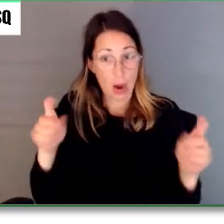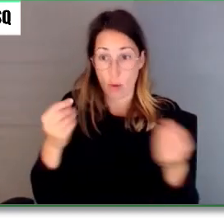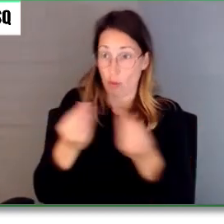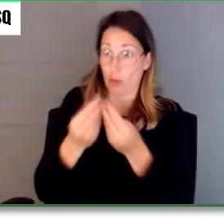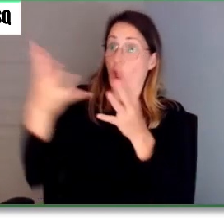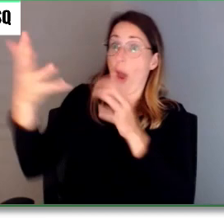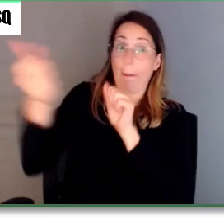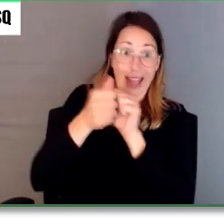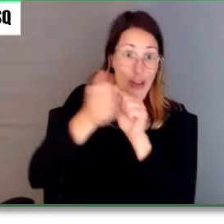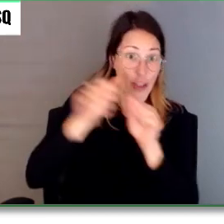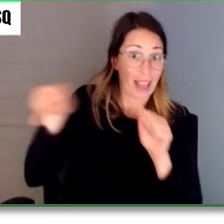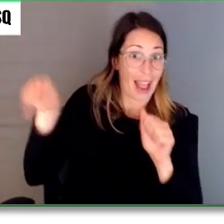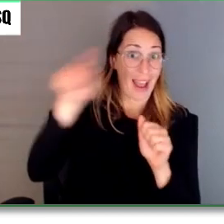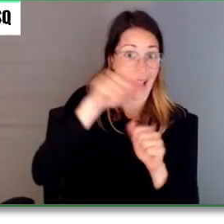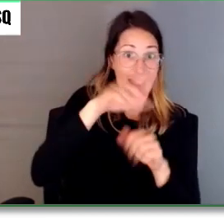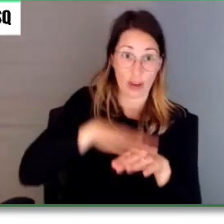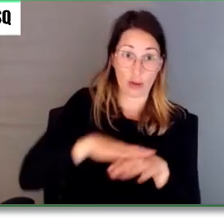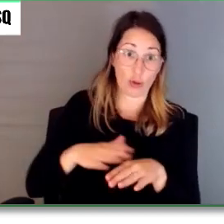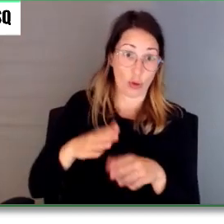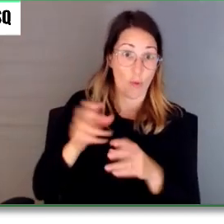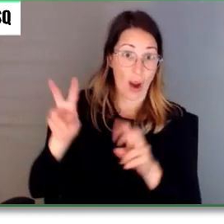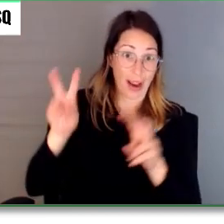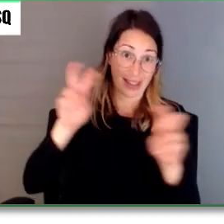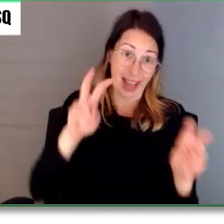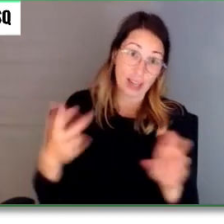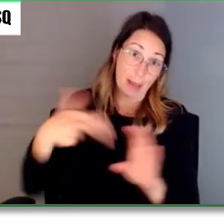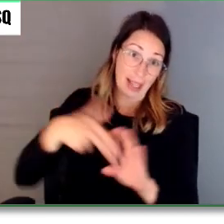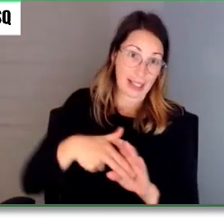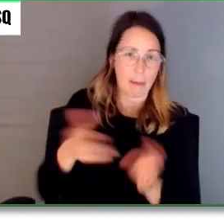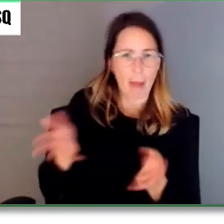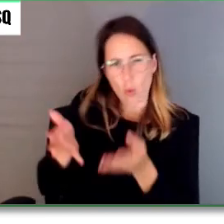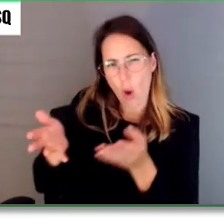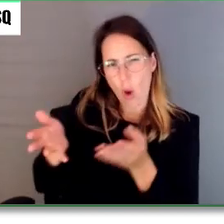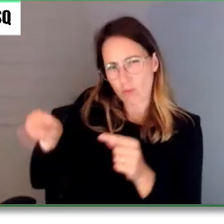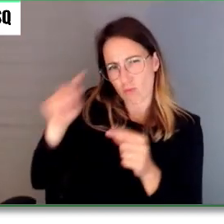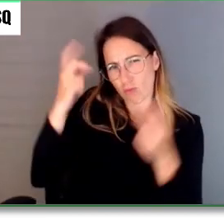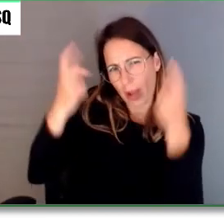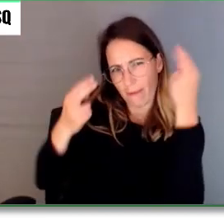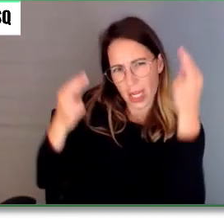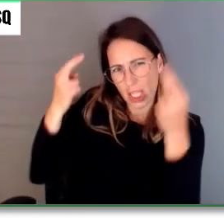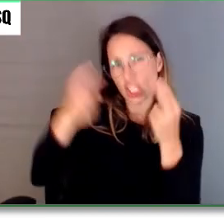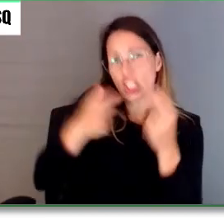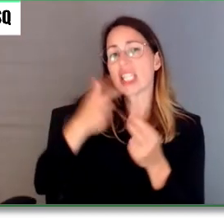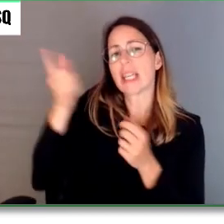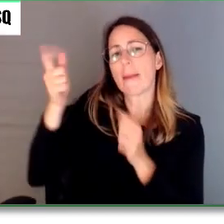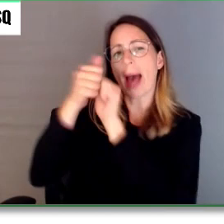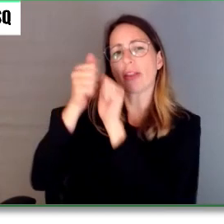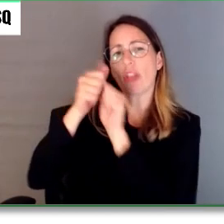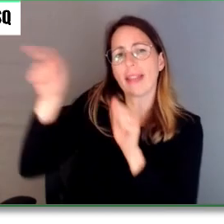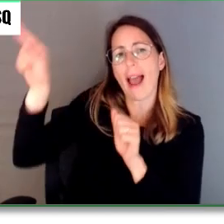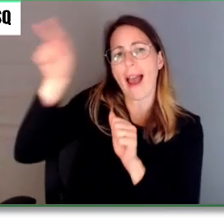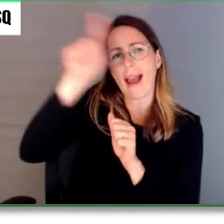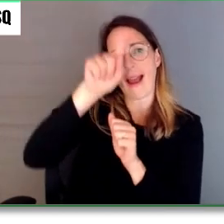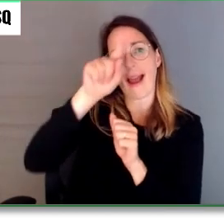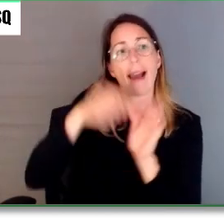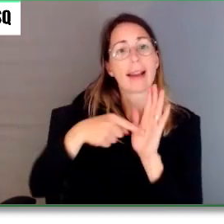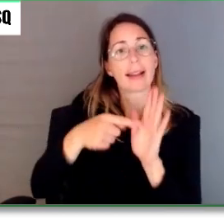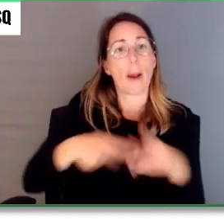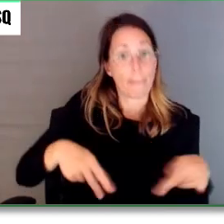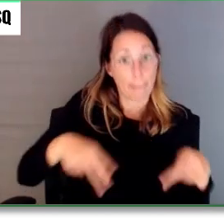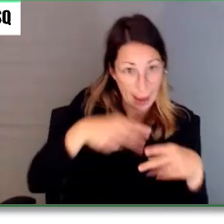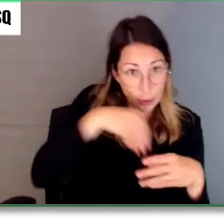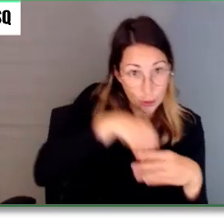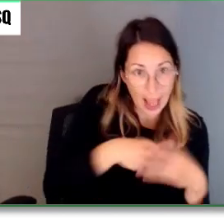dans ce voyage. On encourage les gens à réfléchir à qui sont ces partenaires, donc dans le parc et à l'extérieur du parc. Diapo